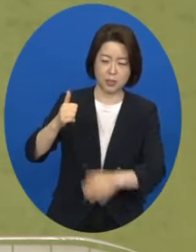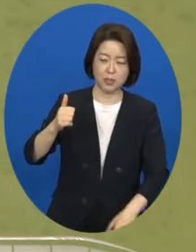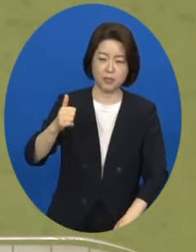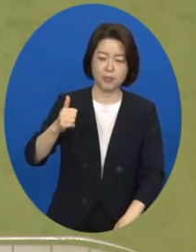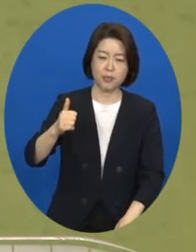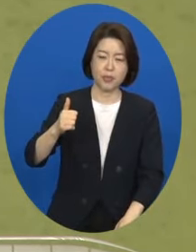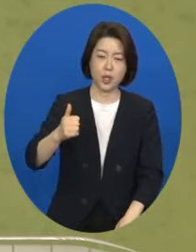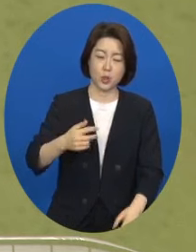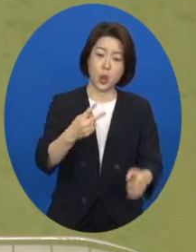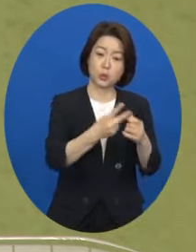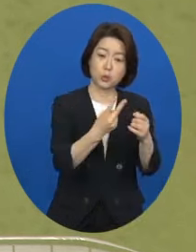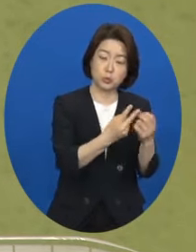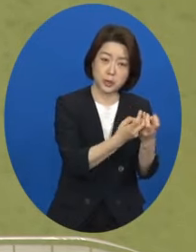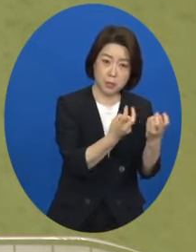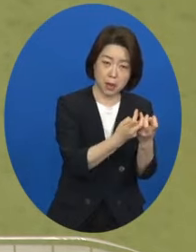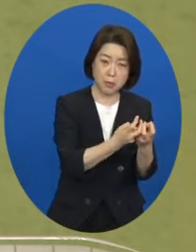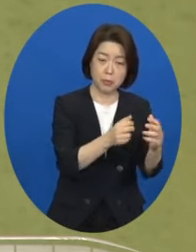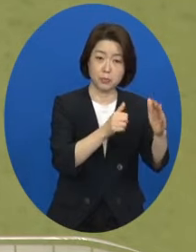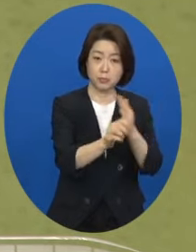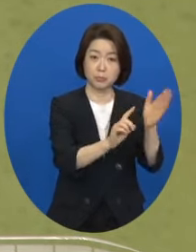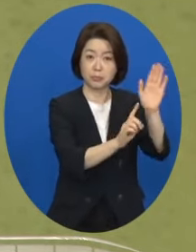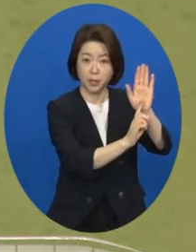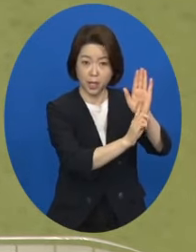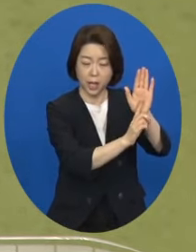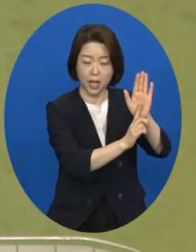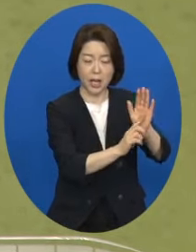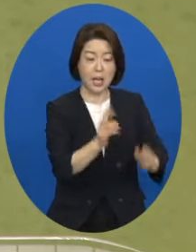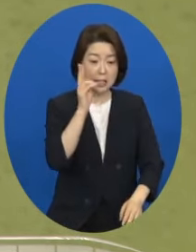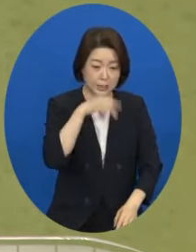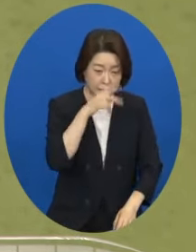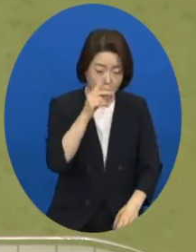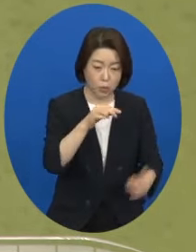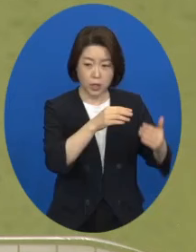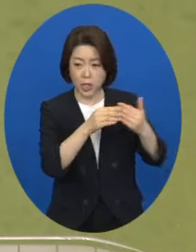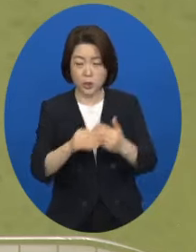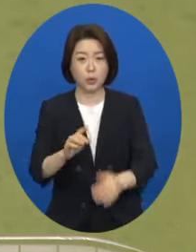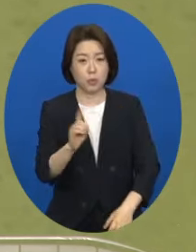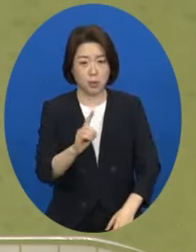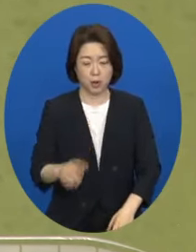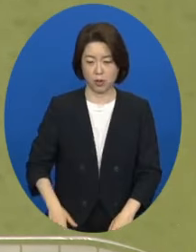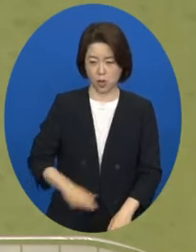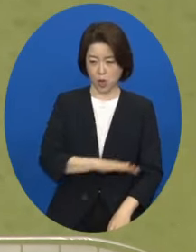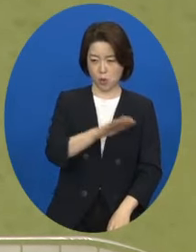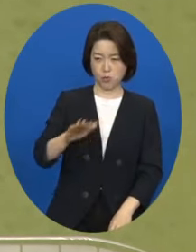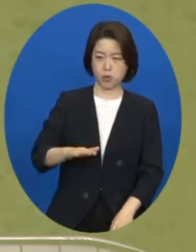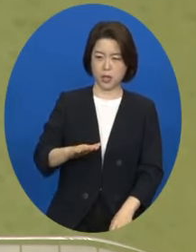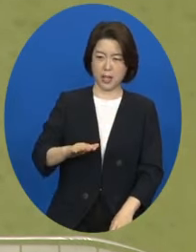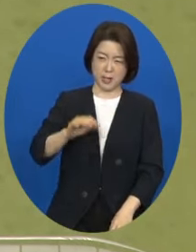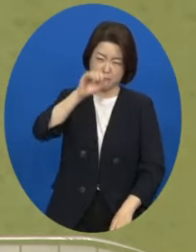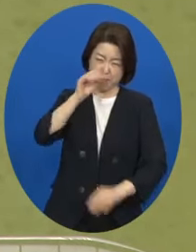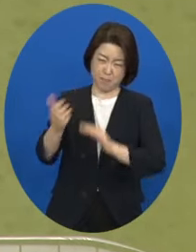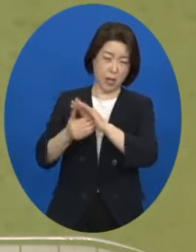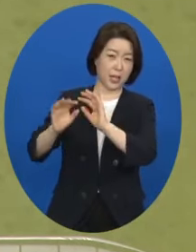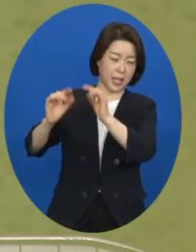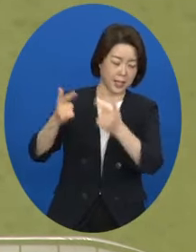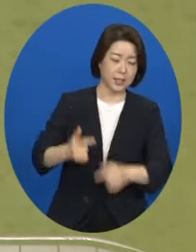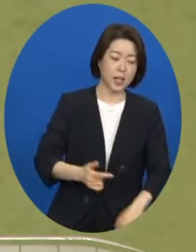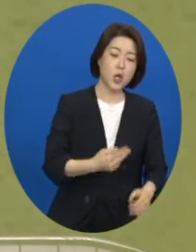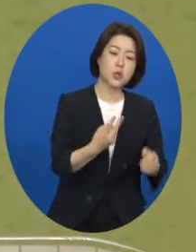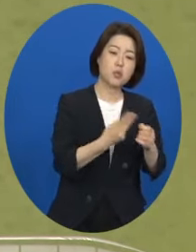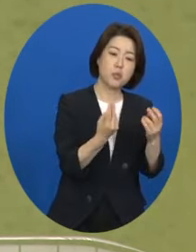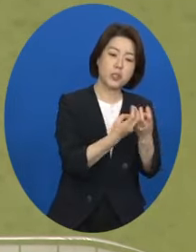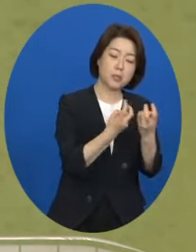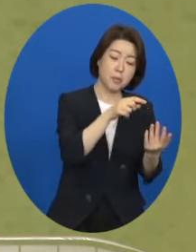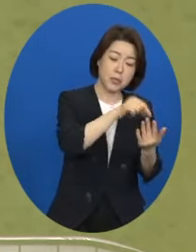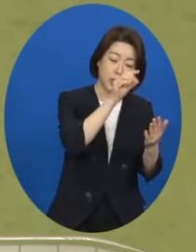차선의 상징물인 사울을 어떻게 인도하시는가? 우리가 최선이 아니라 차선을 택할 때에 하나님이 인도하시면 어떻게 될까?